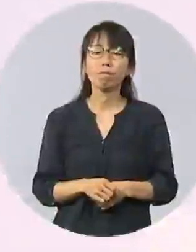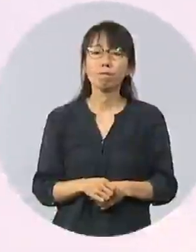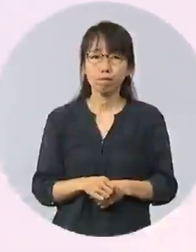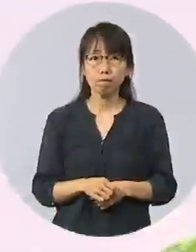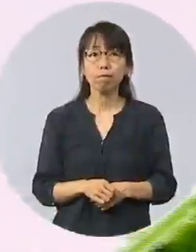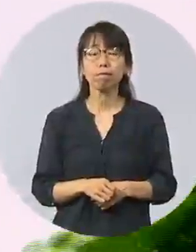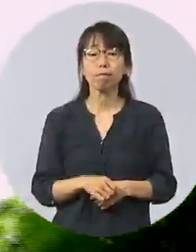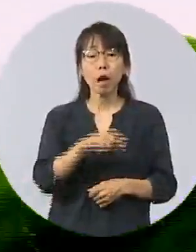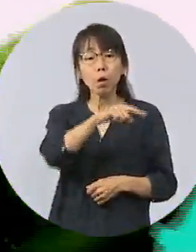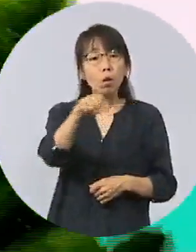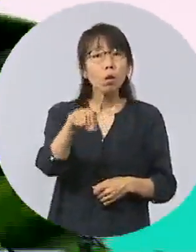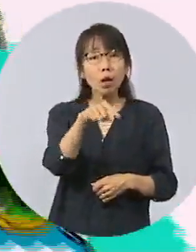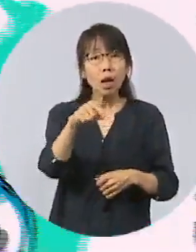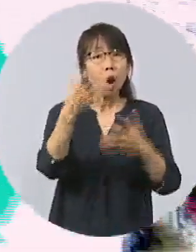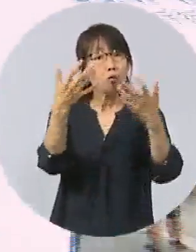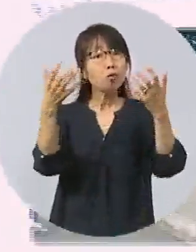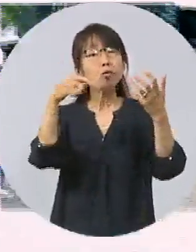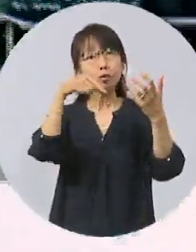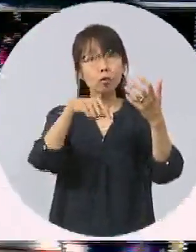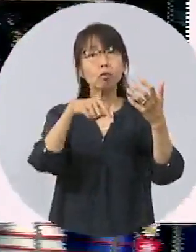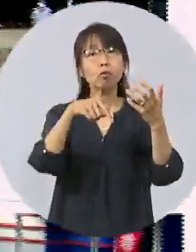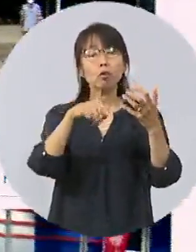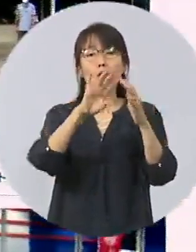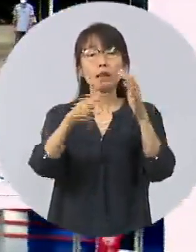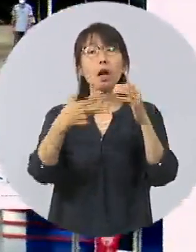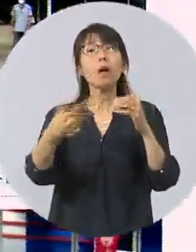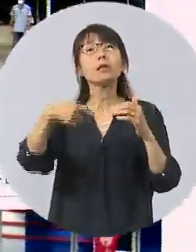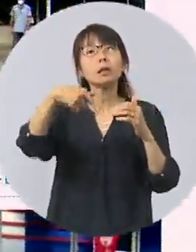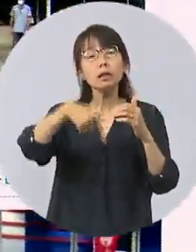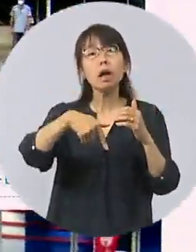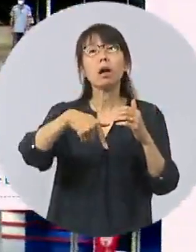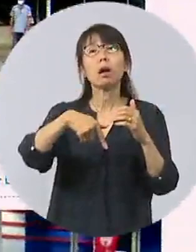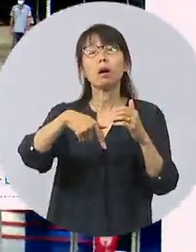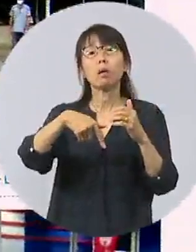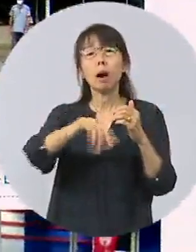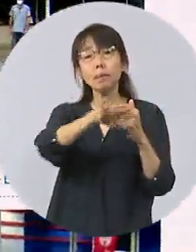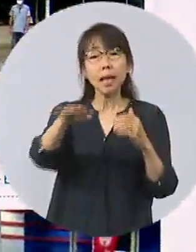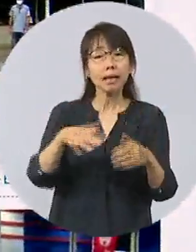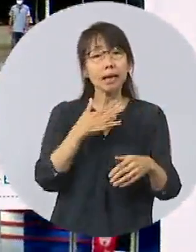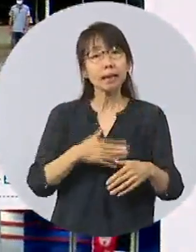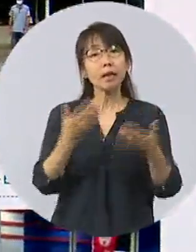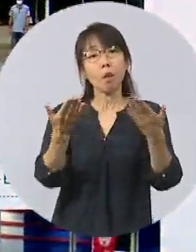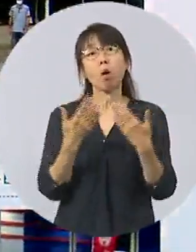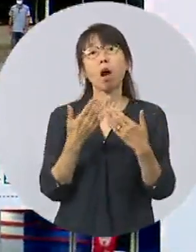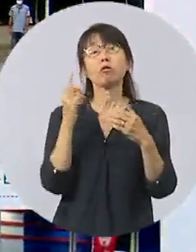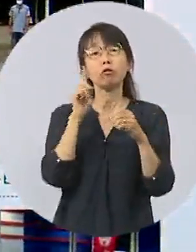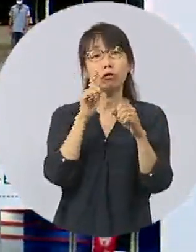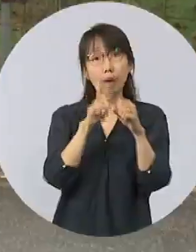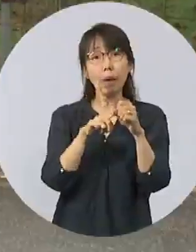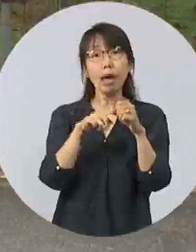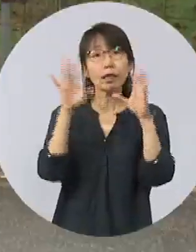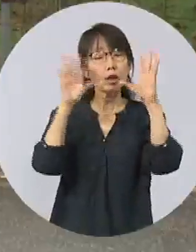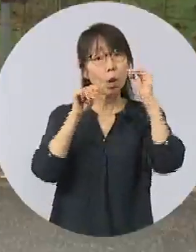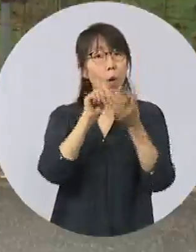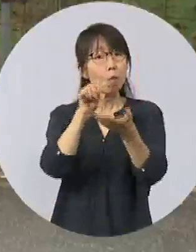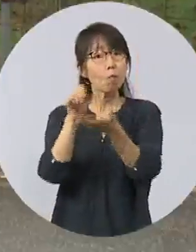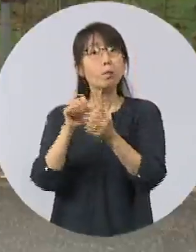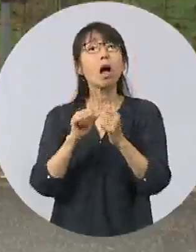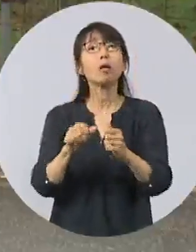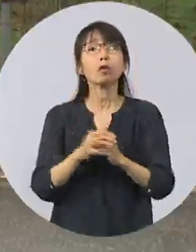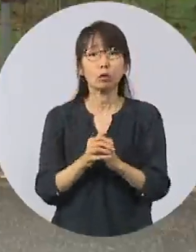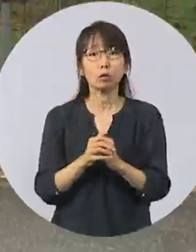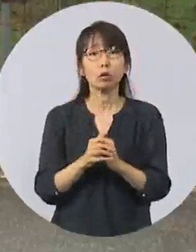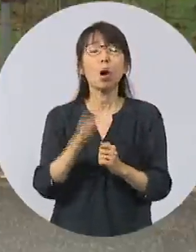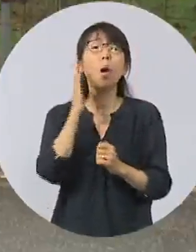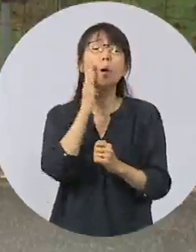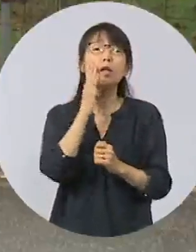またこれらの旬のフルーツを藤沢市では皆さんに知ってもらうため情報発信をしています。 美味しい藤沢さんホ